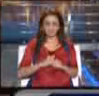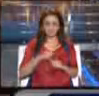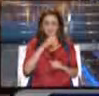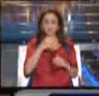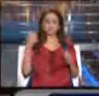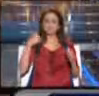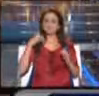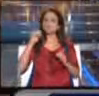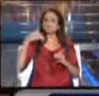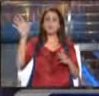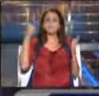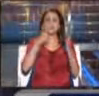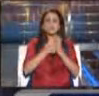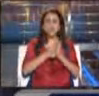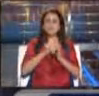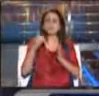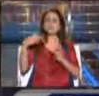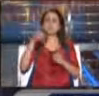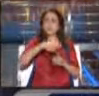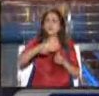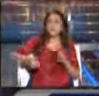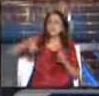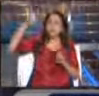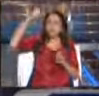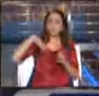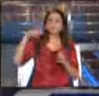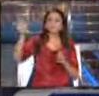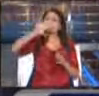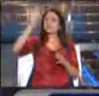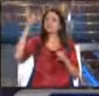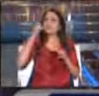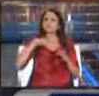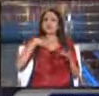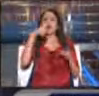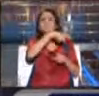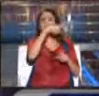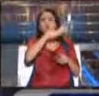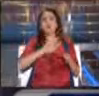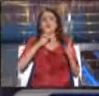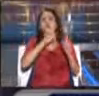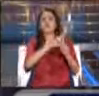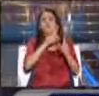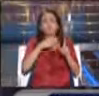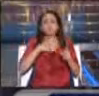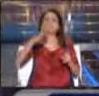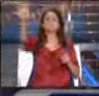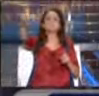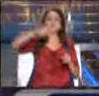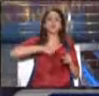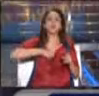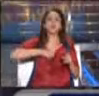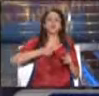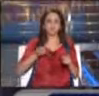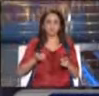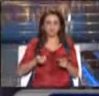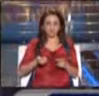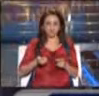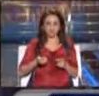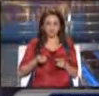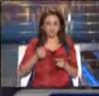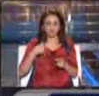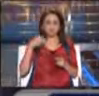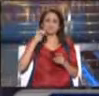ايه هو خلفيته ايه، انما الناس عايزه خالد بتحبه اجيبه ولا سيبه